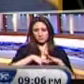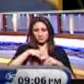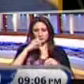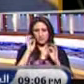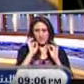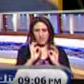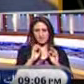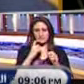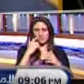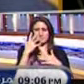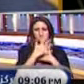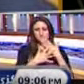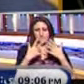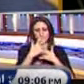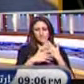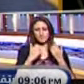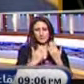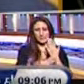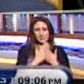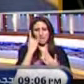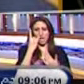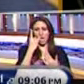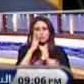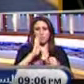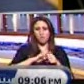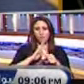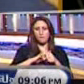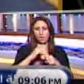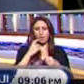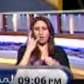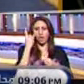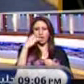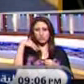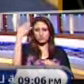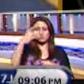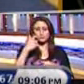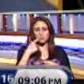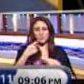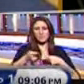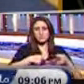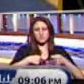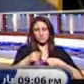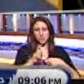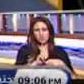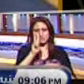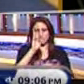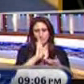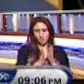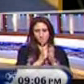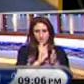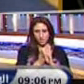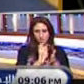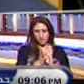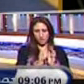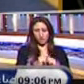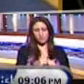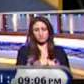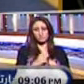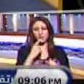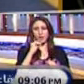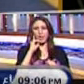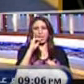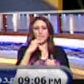صناعية عربية في مدينة العاشر من رمضان الصناعية باستثمارات تبلغ 7 مليارات جنيه وتضم